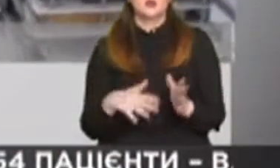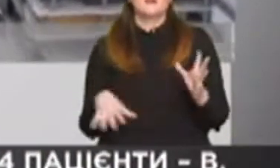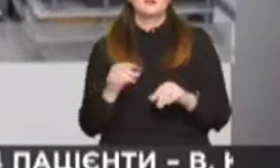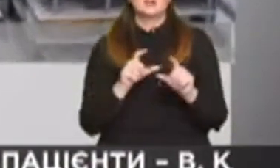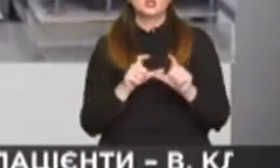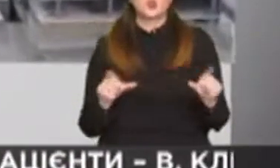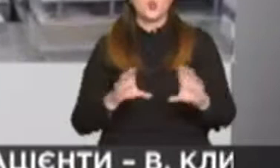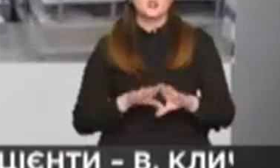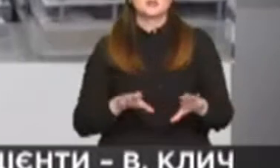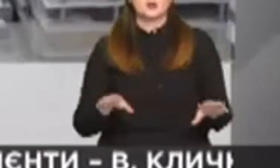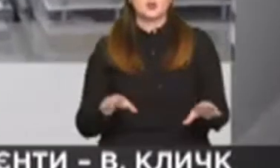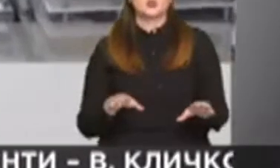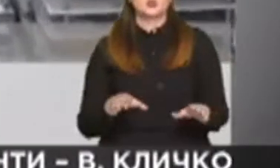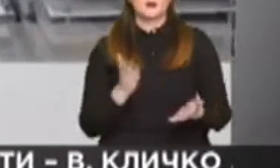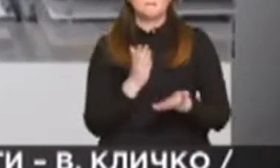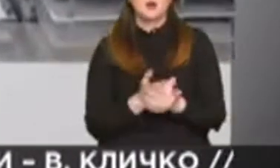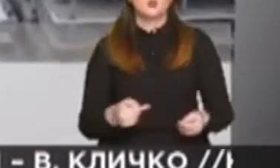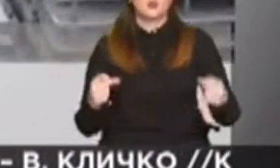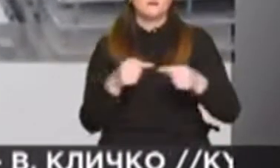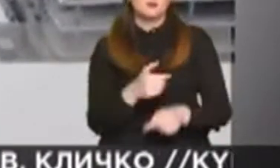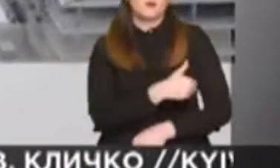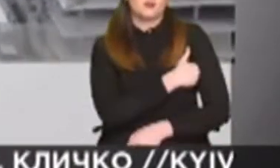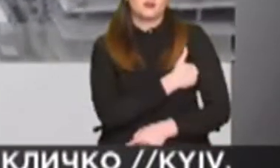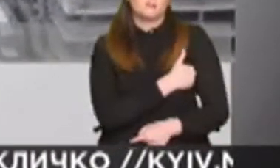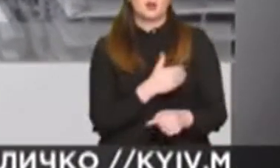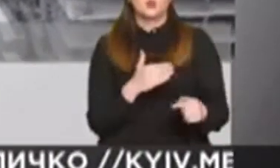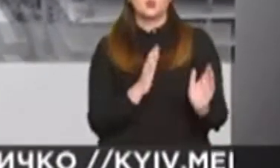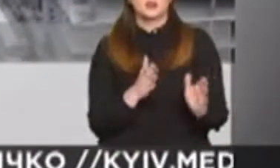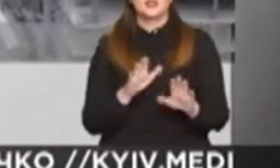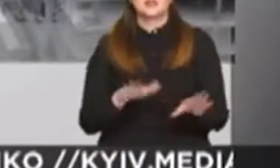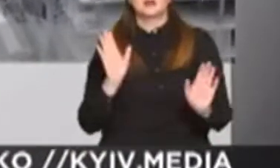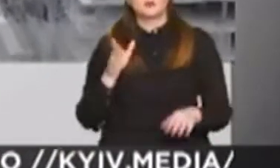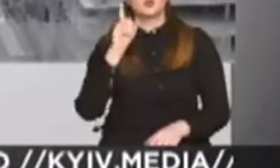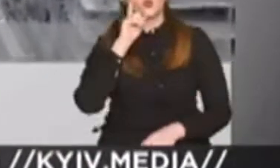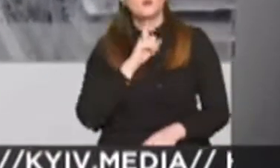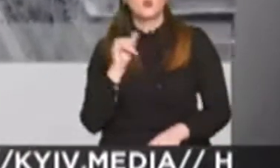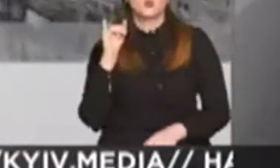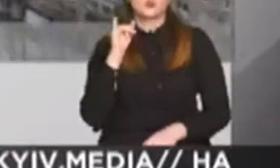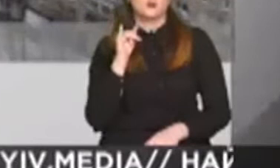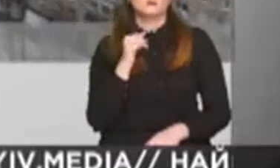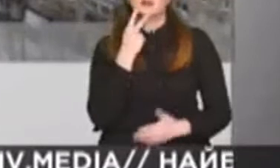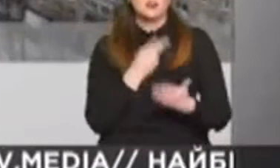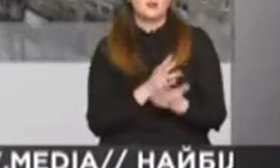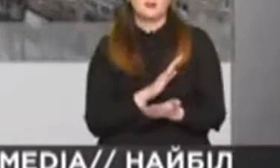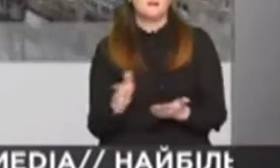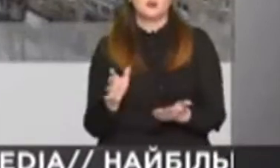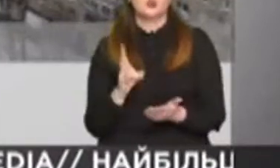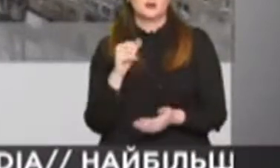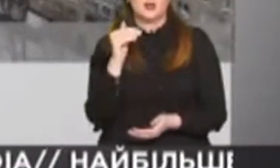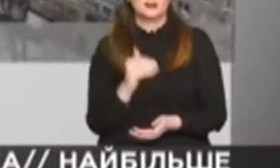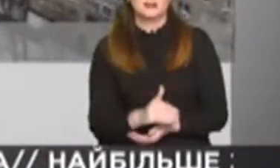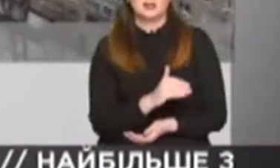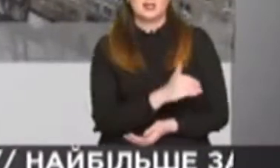і садочки мають відповідний температурний режим, дітям буде комфортно і зручно, не дивлячись на низькі